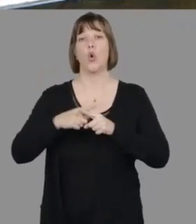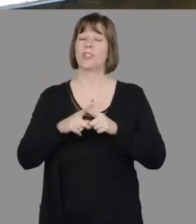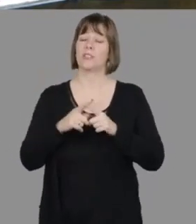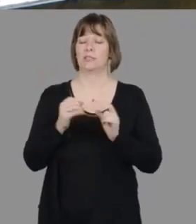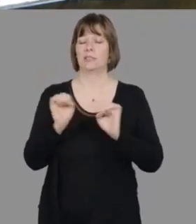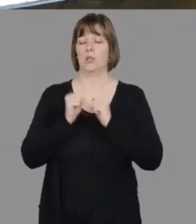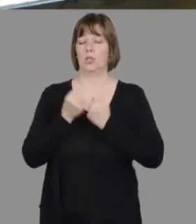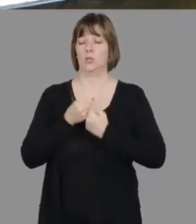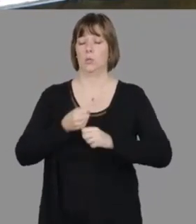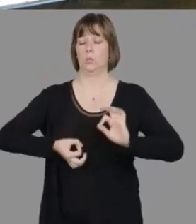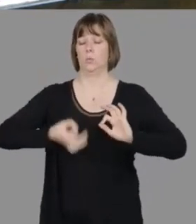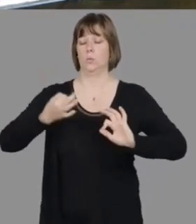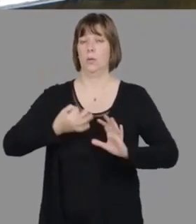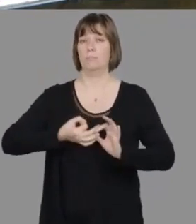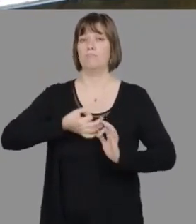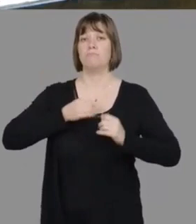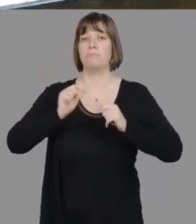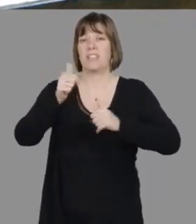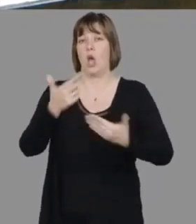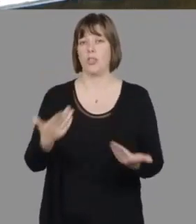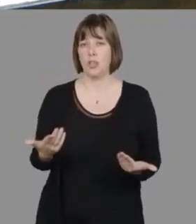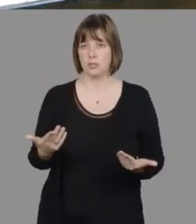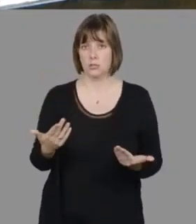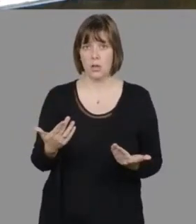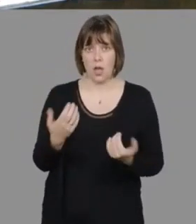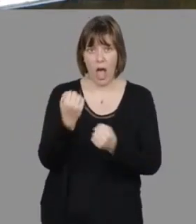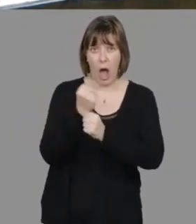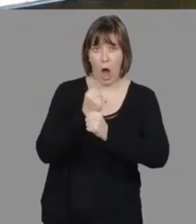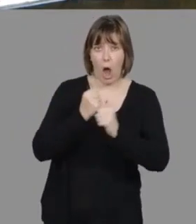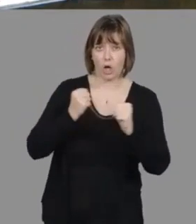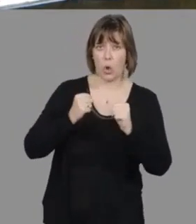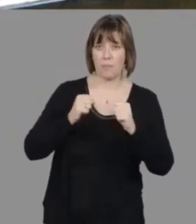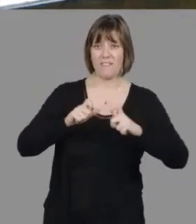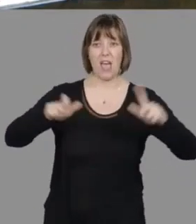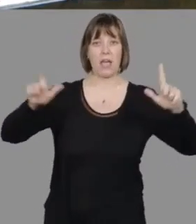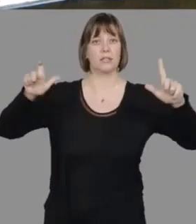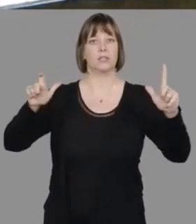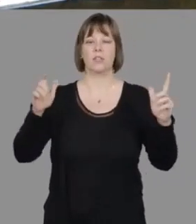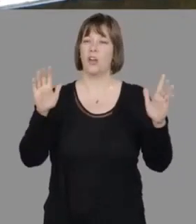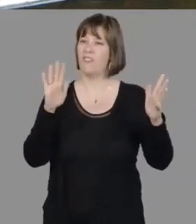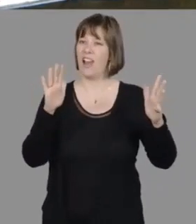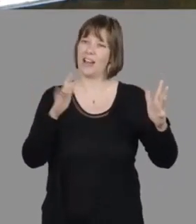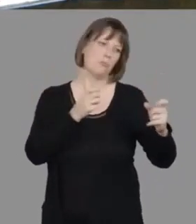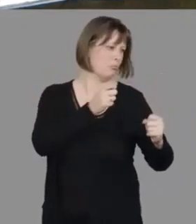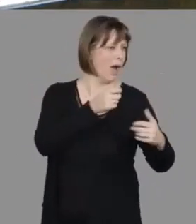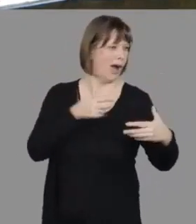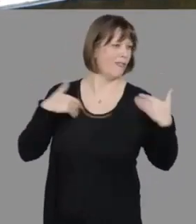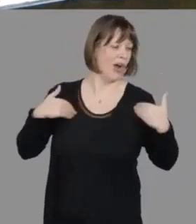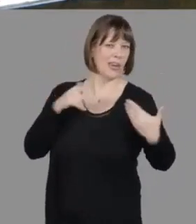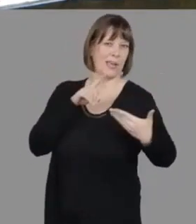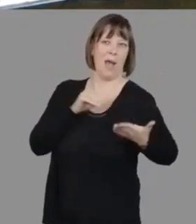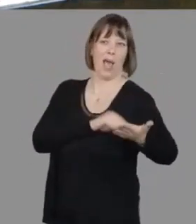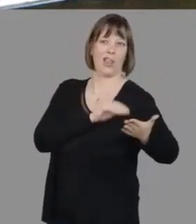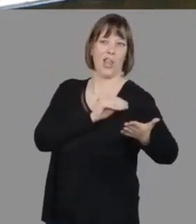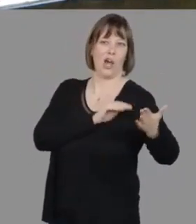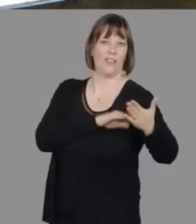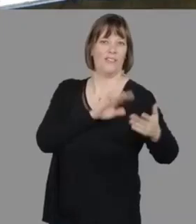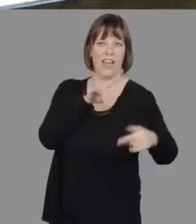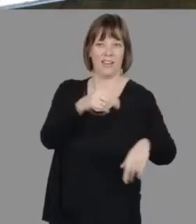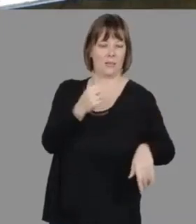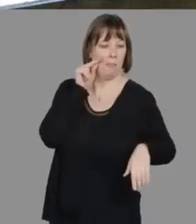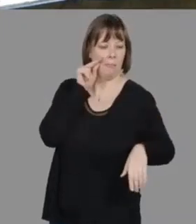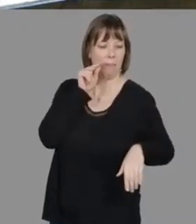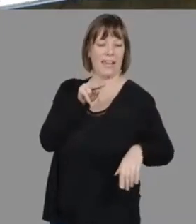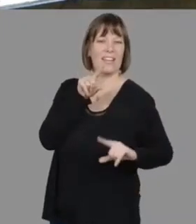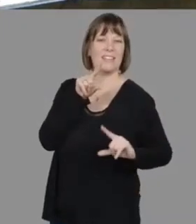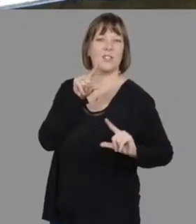Situation. Und nicht nur mit der Wiesn wurde dann offenkundig, der ein oder andere freut sich immer noch beim Blick auf Twitter,